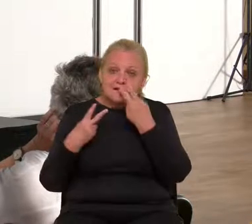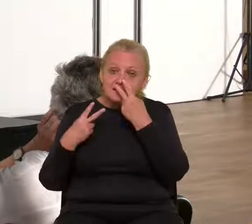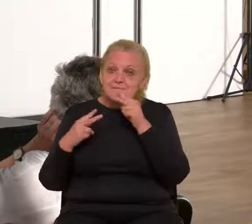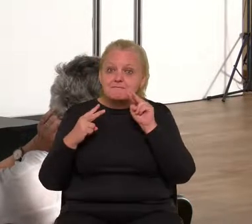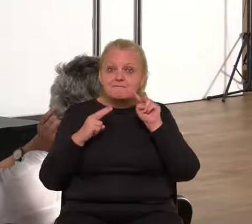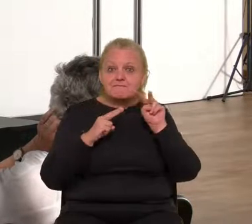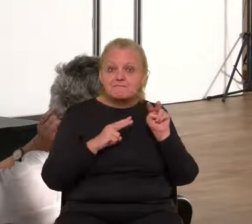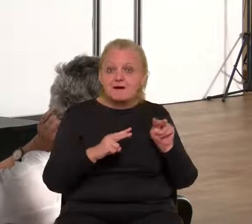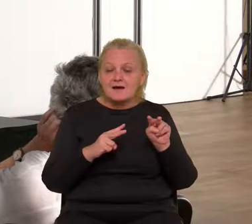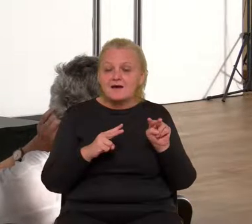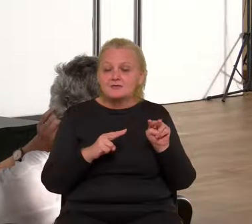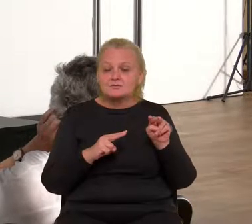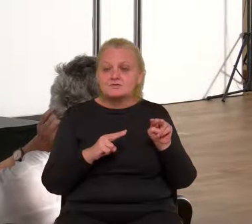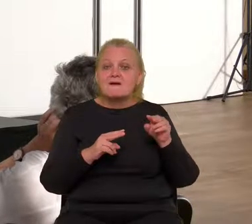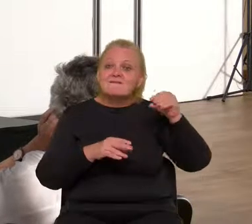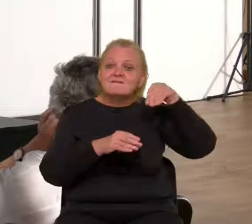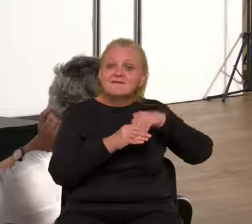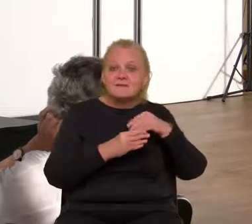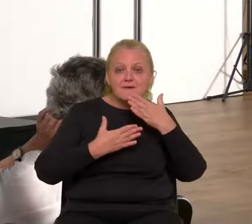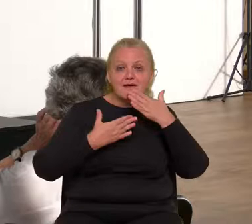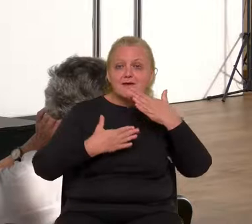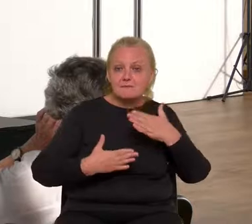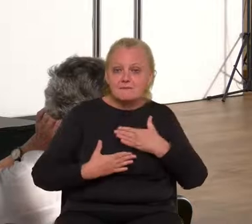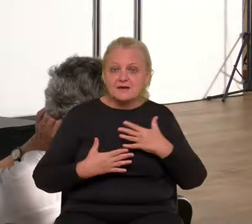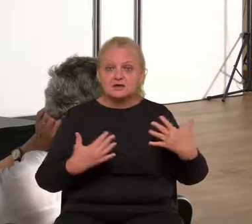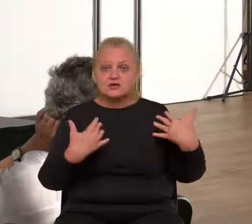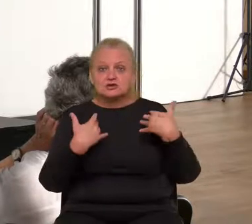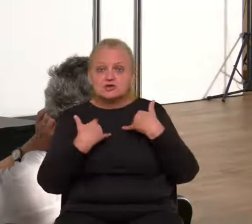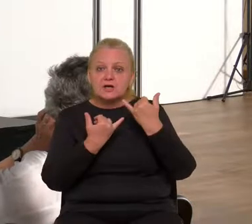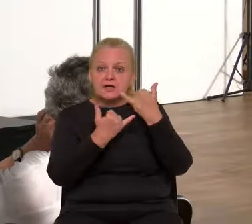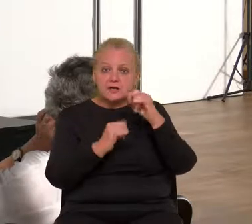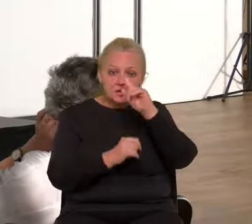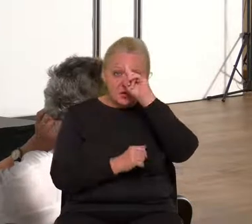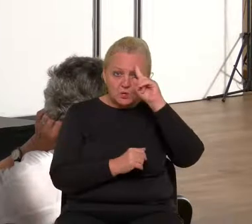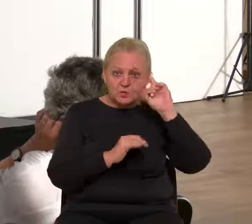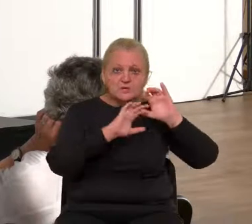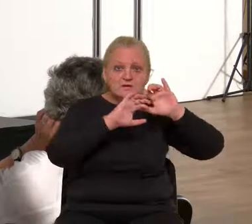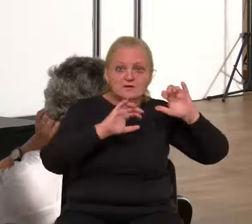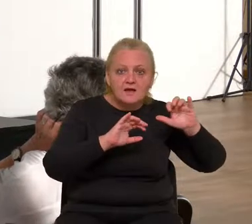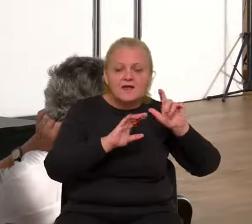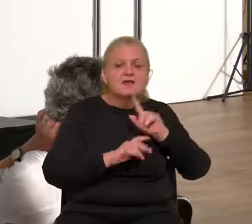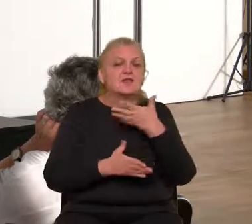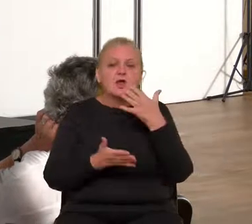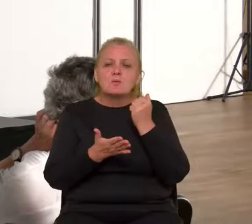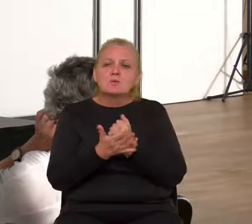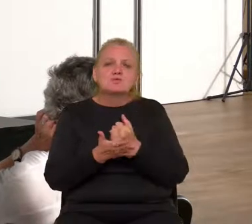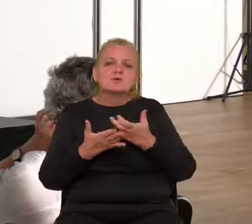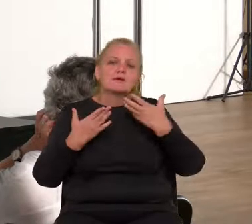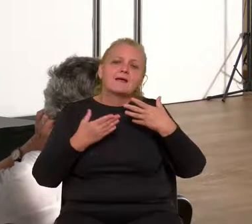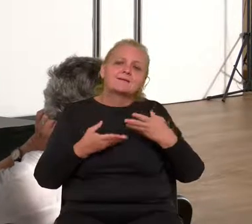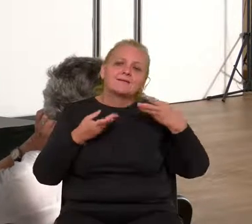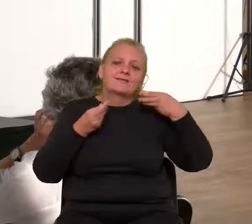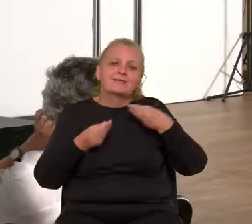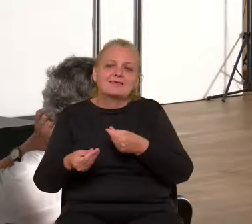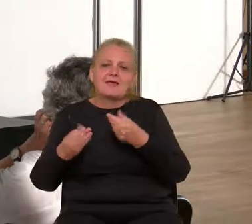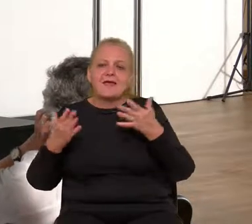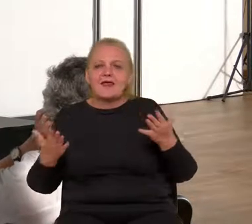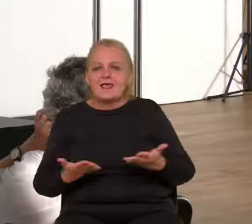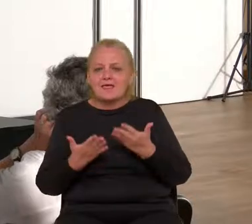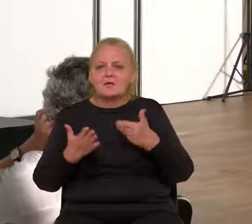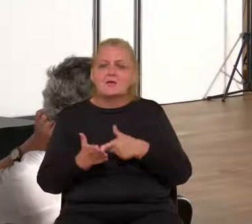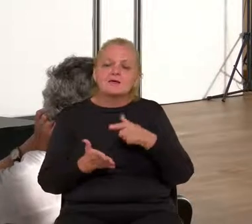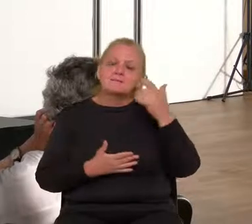spojrzenie obdarzone empatią, spojrzenie w życie innych ludzi. Nie oznacza, że musi być coś miękkiego, nie jakieś takie, tak